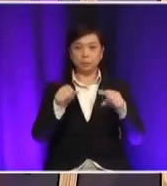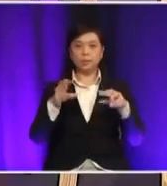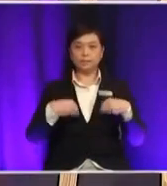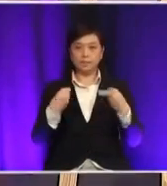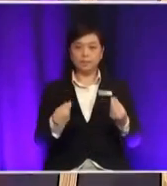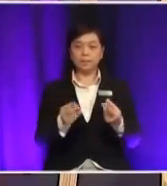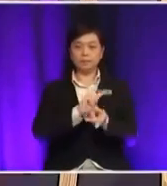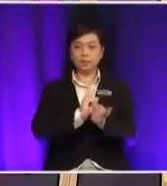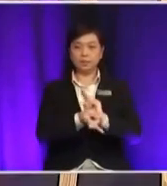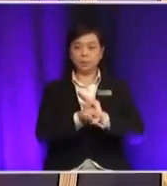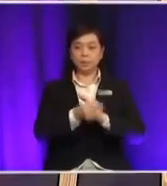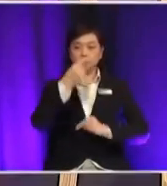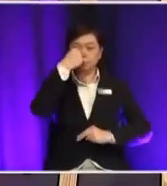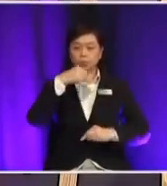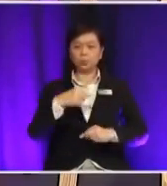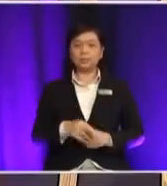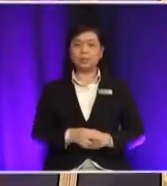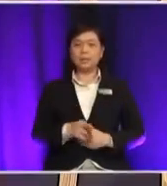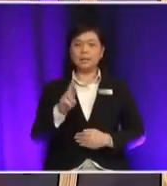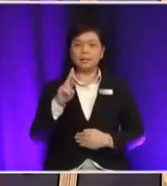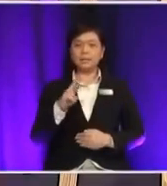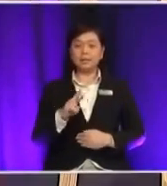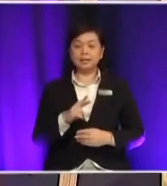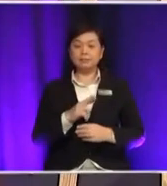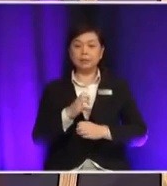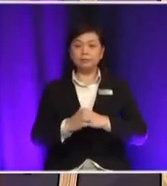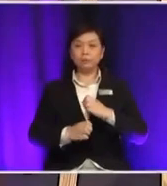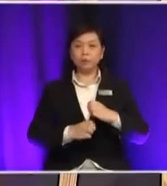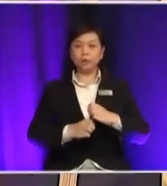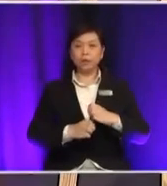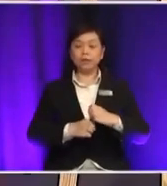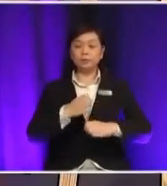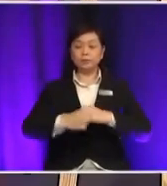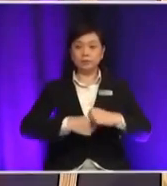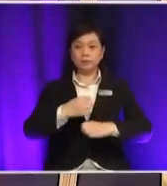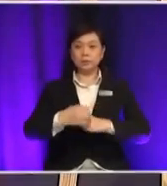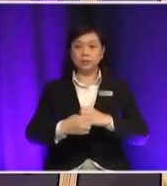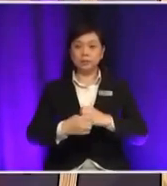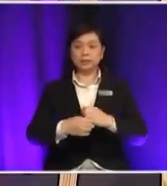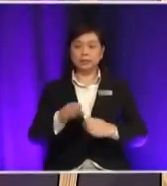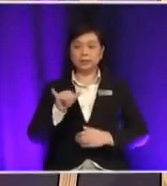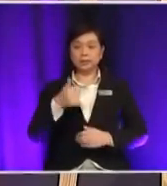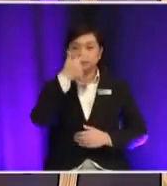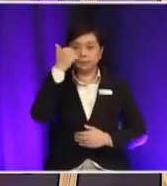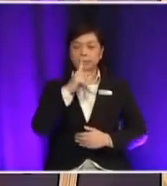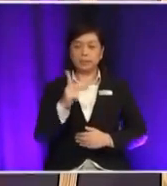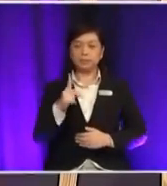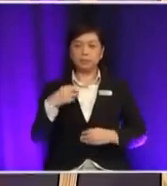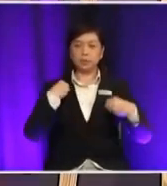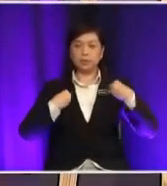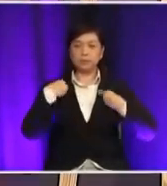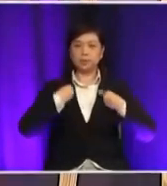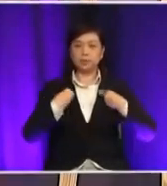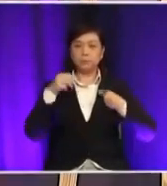Ibu Lusi sebab itulah because ini sangat-sangat penting Kris because inilah yang menyebabkan organisme boleh